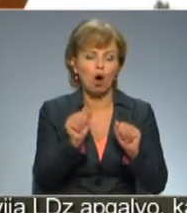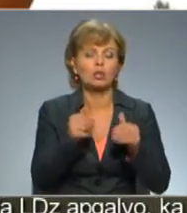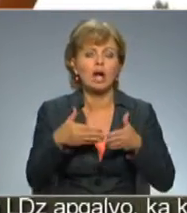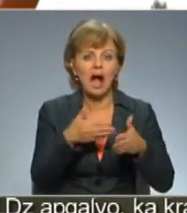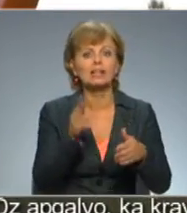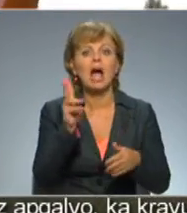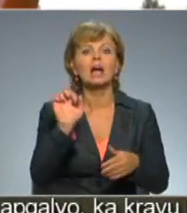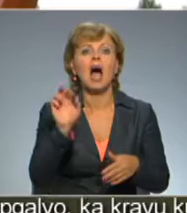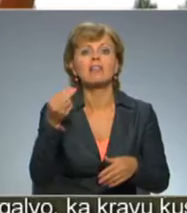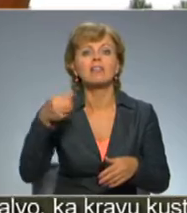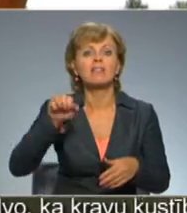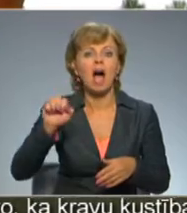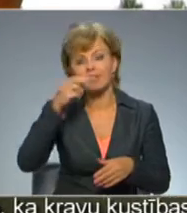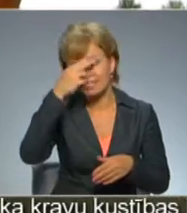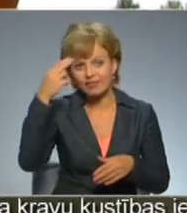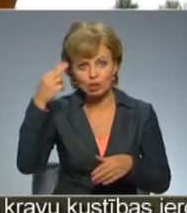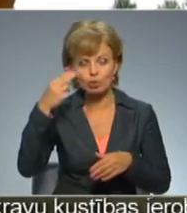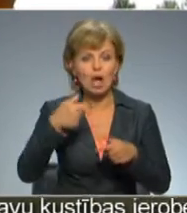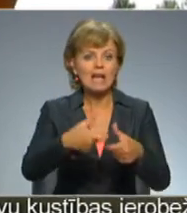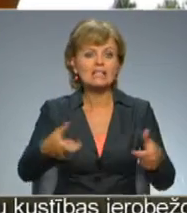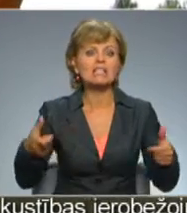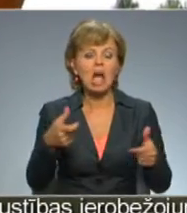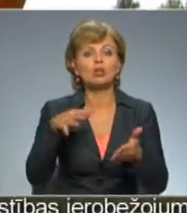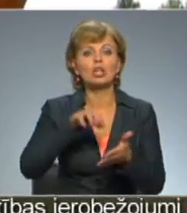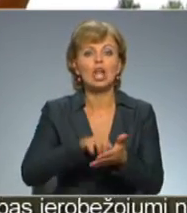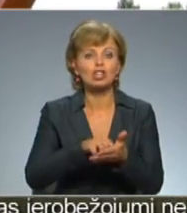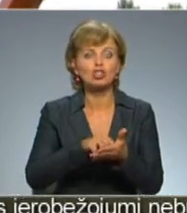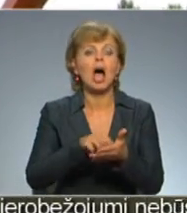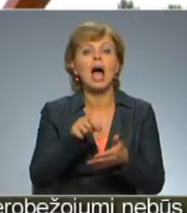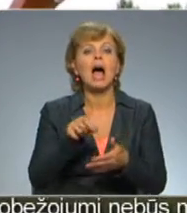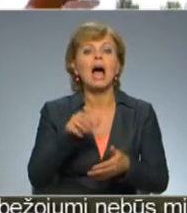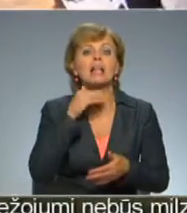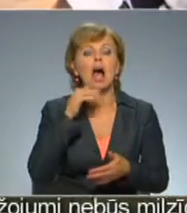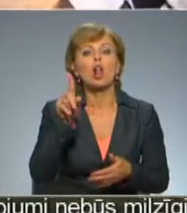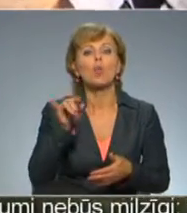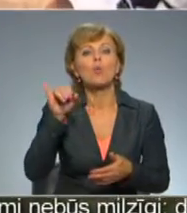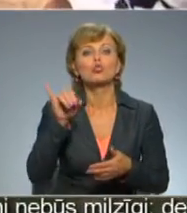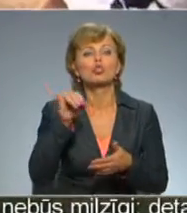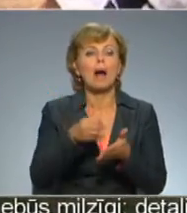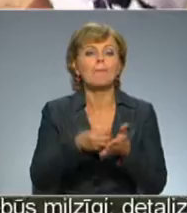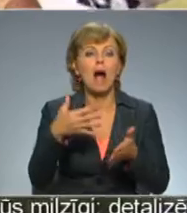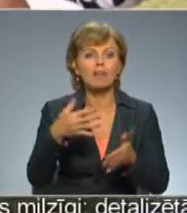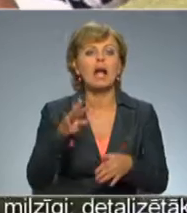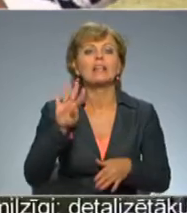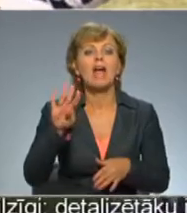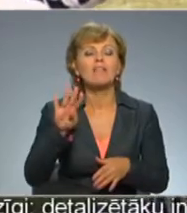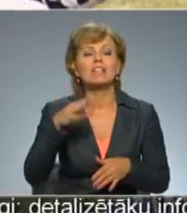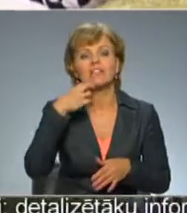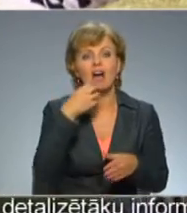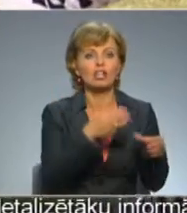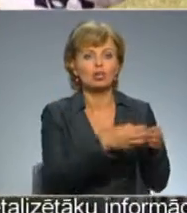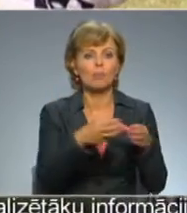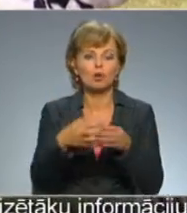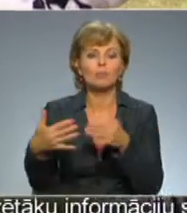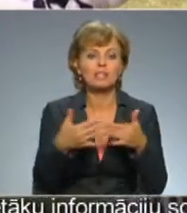Kandavas vidusskolas stadionā šodien goda vietu ieņem leģendārā šķēpmetēja Jāņa Lūša balva, par kuru 9 vecuma grupās cīnīsies